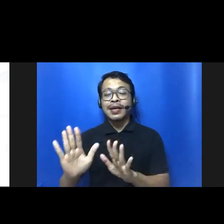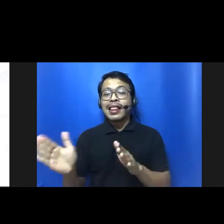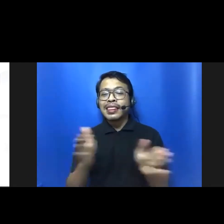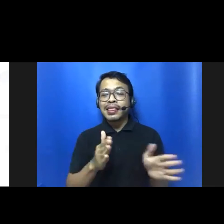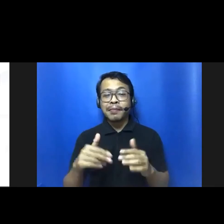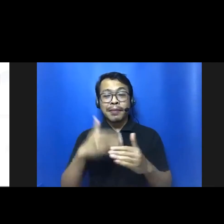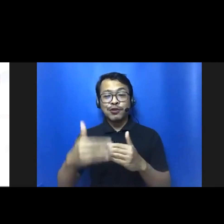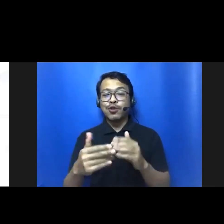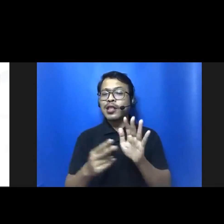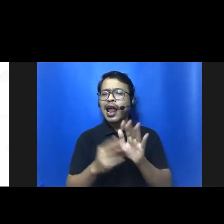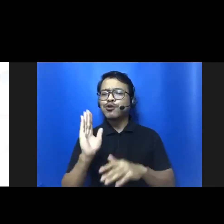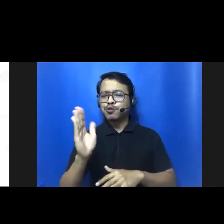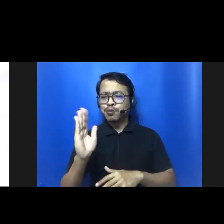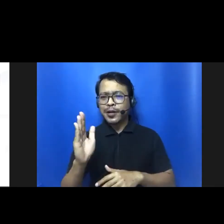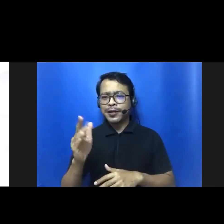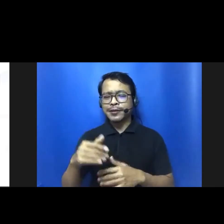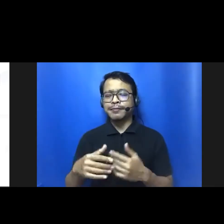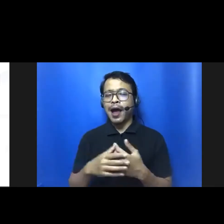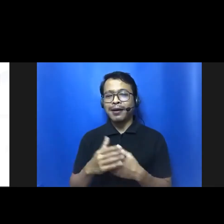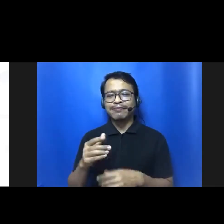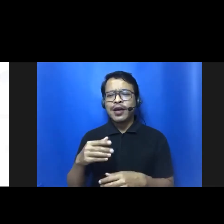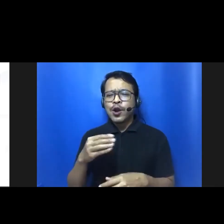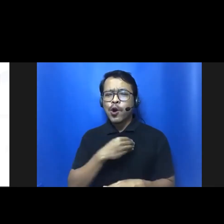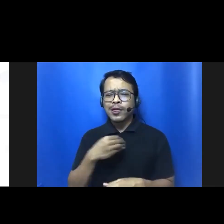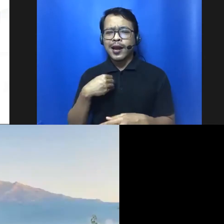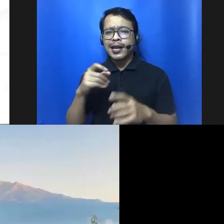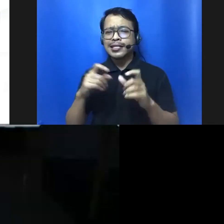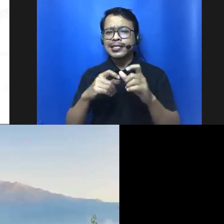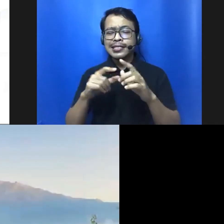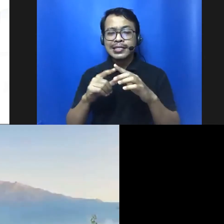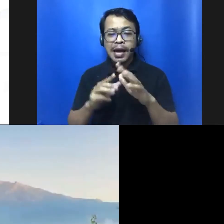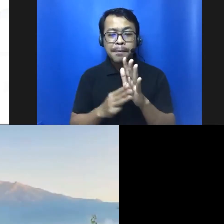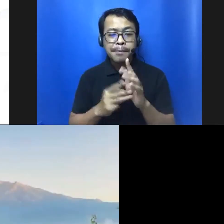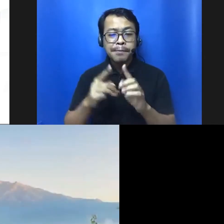satu narasumber, Dr. Samto. Pak Samto?